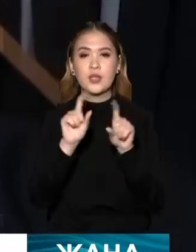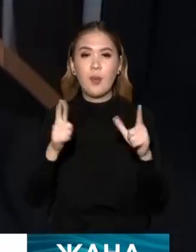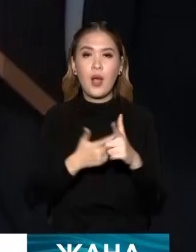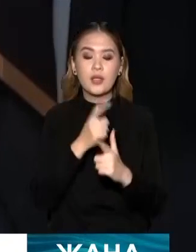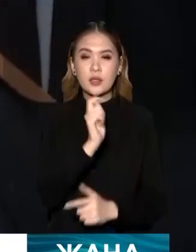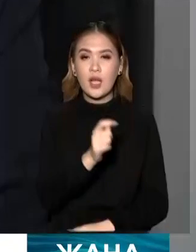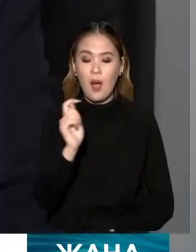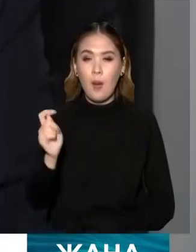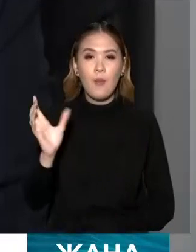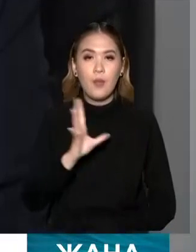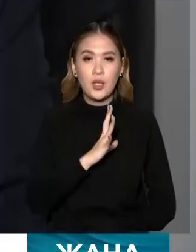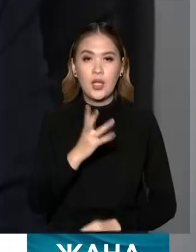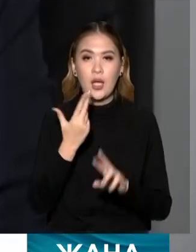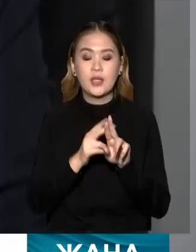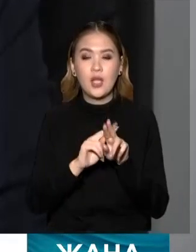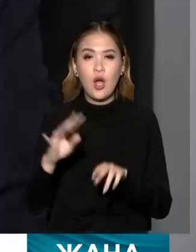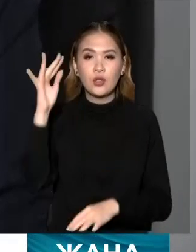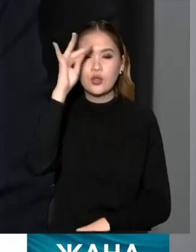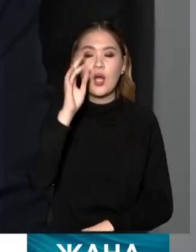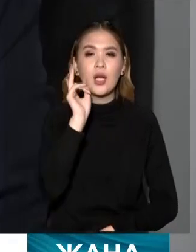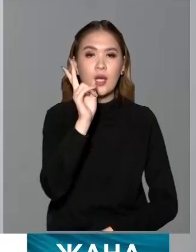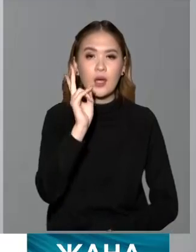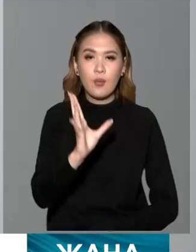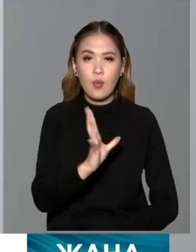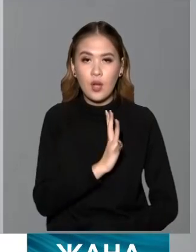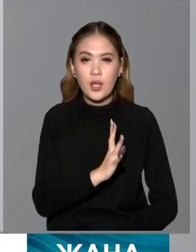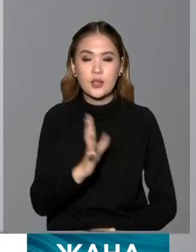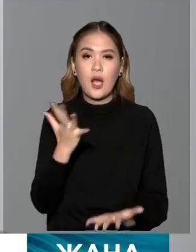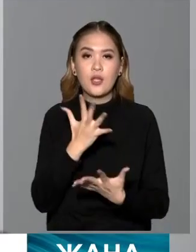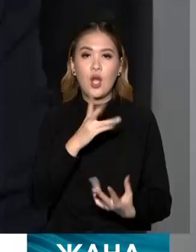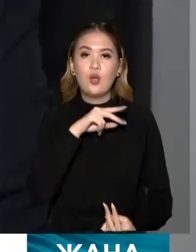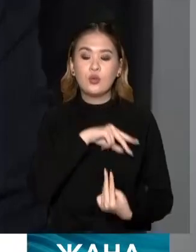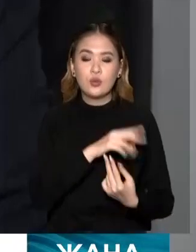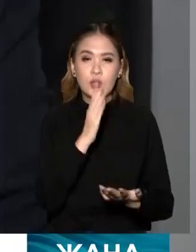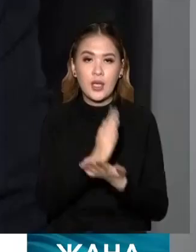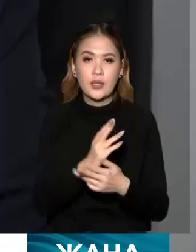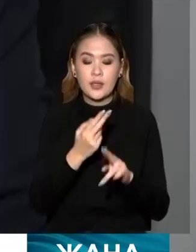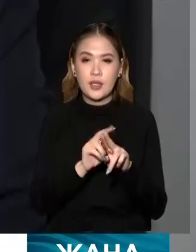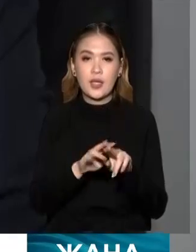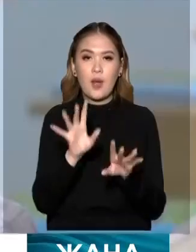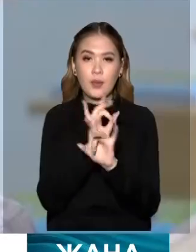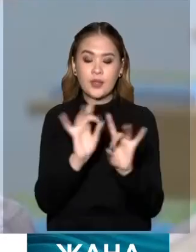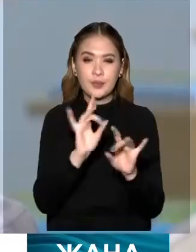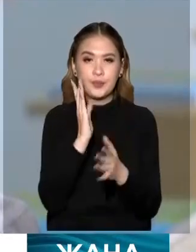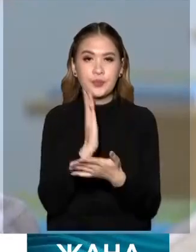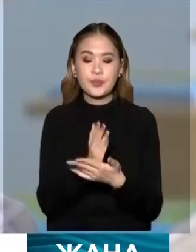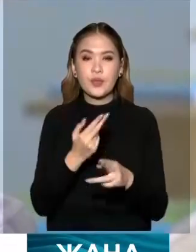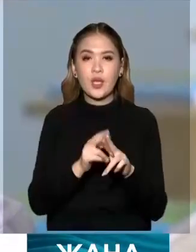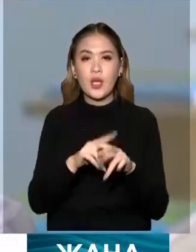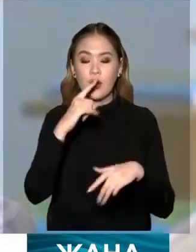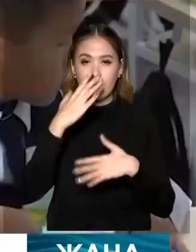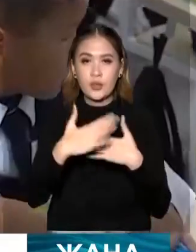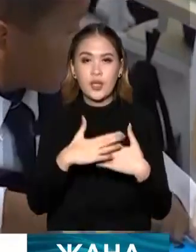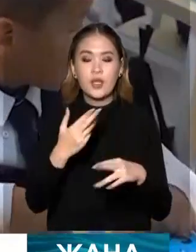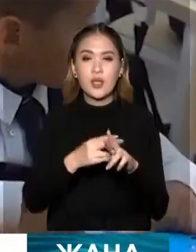берілді. Өскелең ұрпаққа аталарының, бабаларының кім болғандығы, қандай еңбегі сіңгендігі жадыларында сақталады деп есептеймін. Бұған дейінде